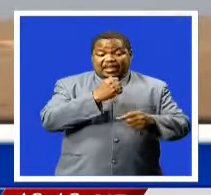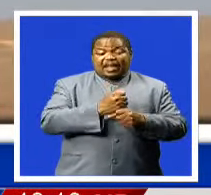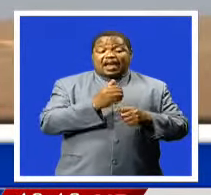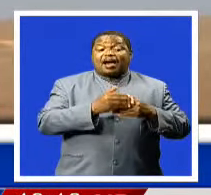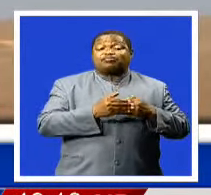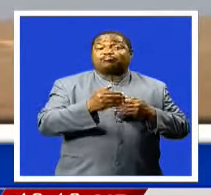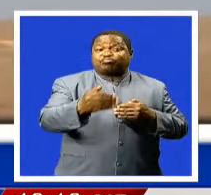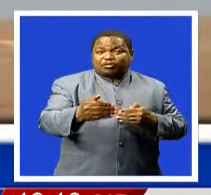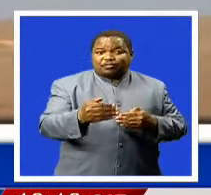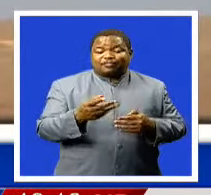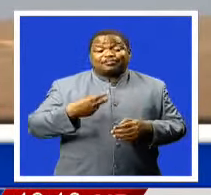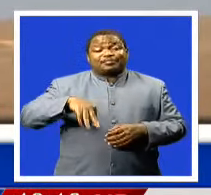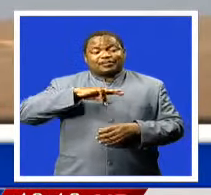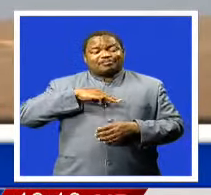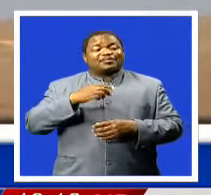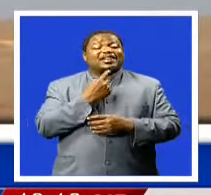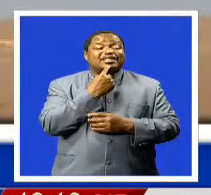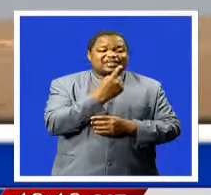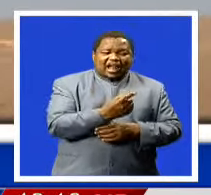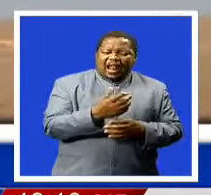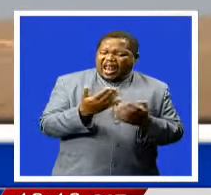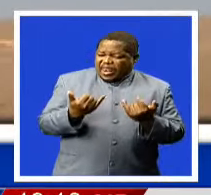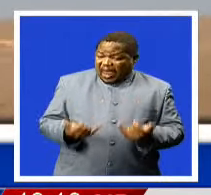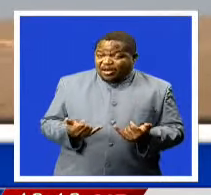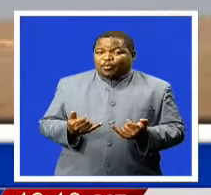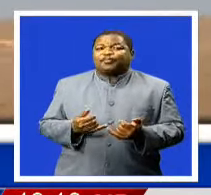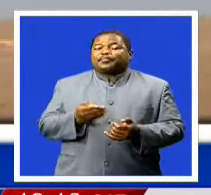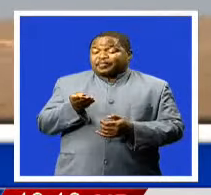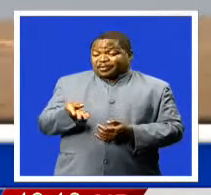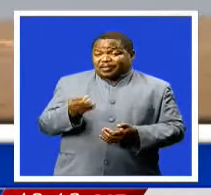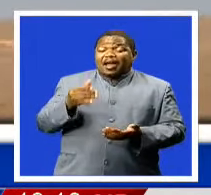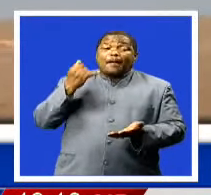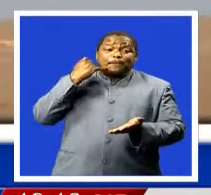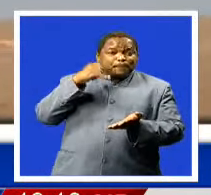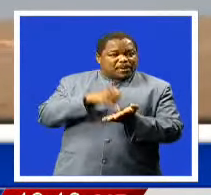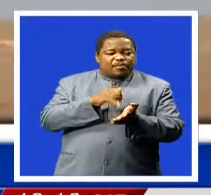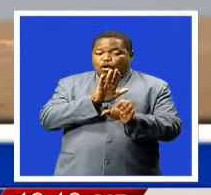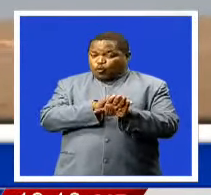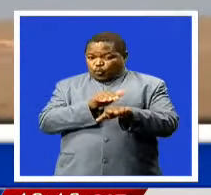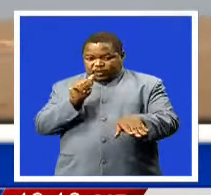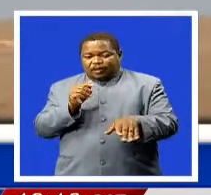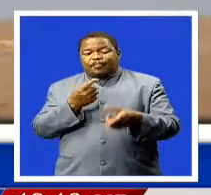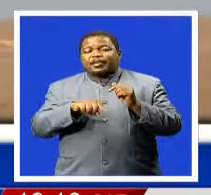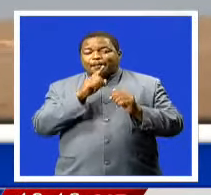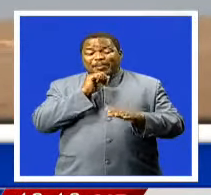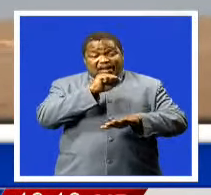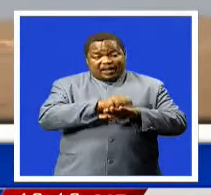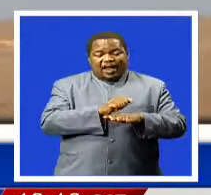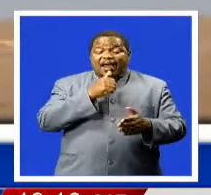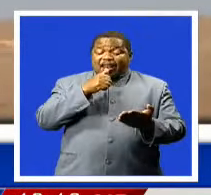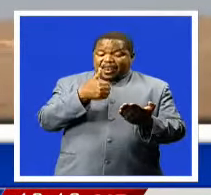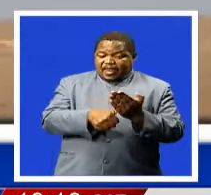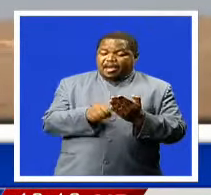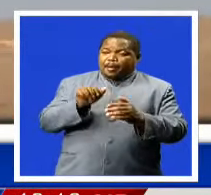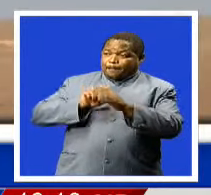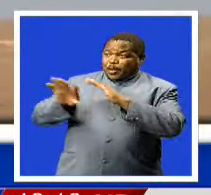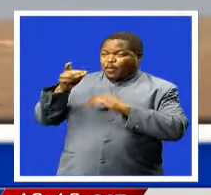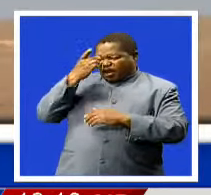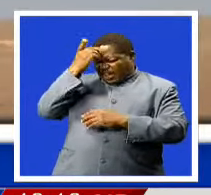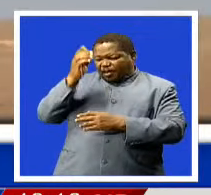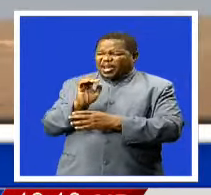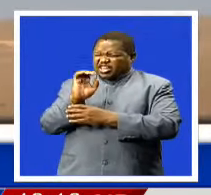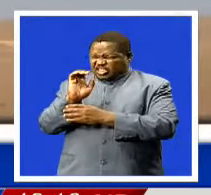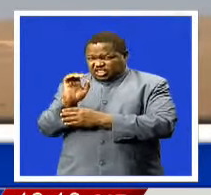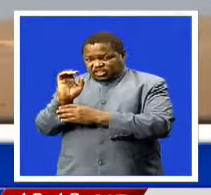kanjalo wonke umuntu wathi applyela nguloko nje bekunene kwekuthi awu asifunde ukukhutana